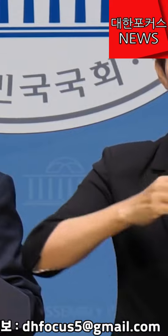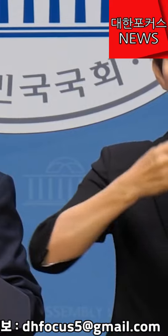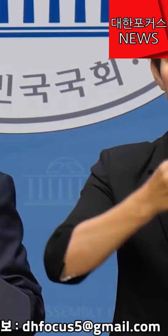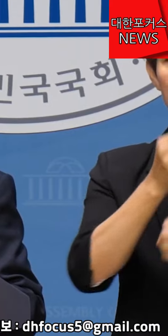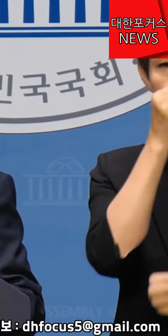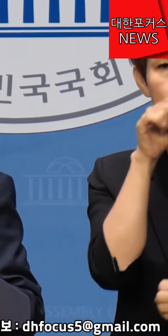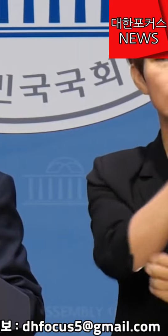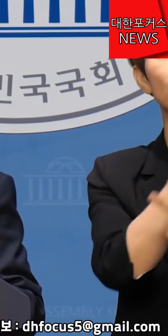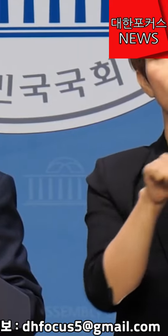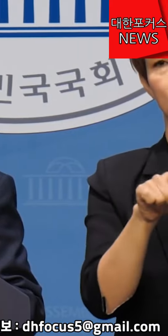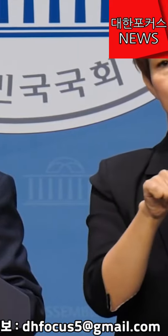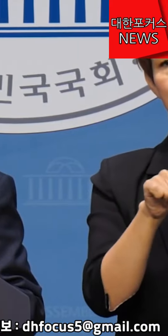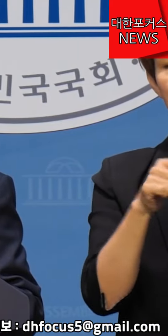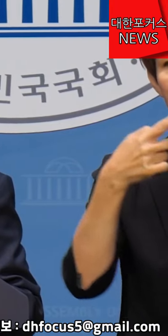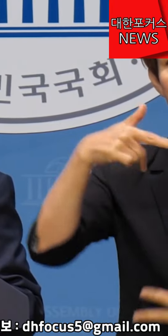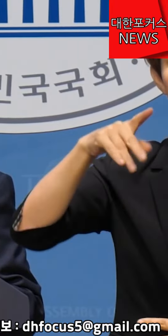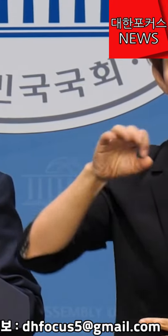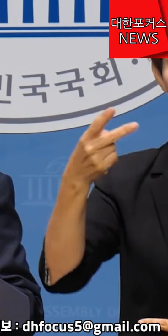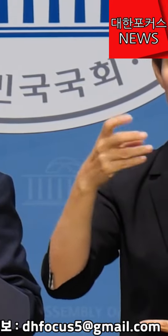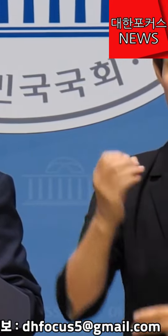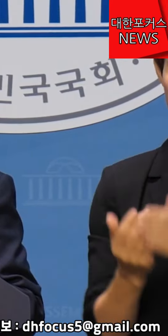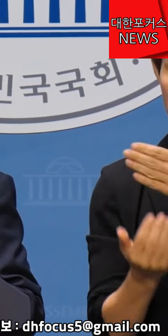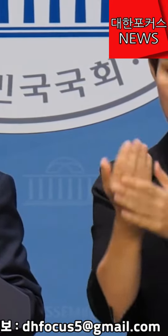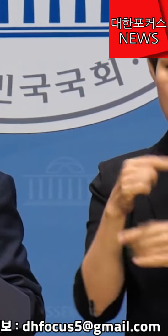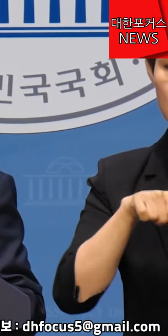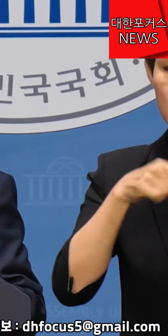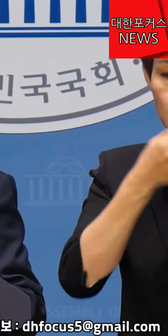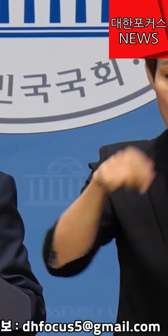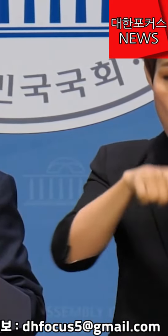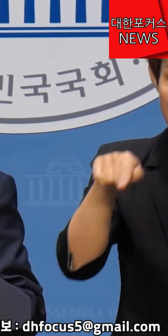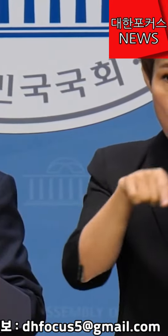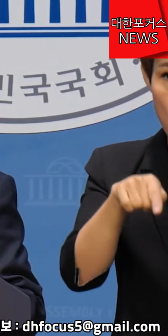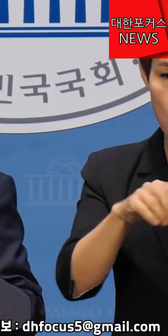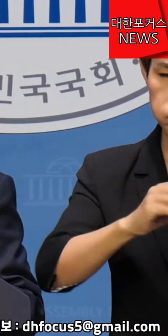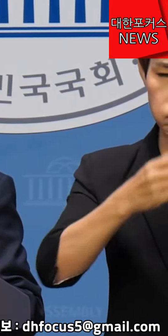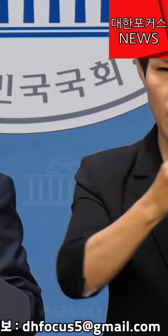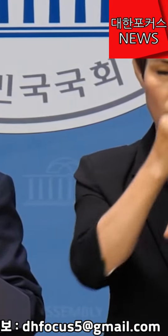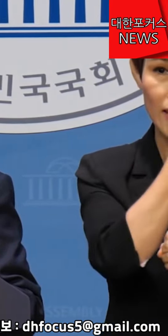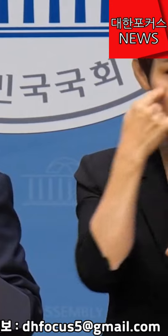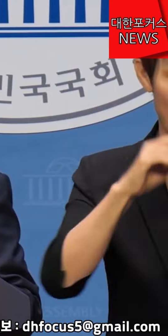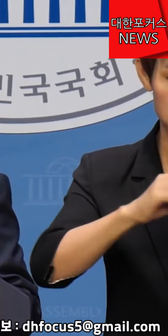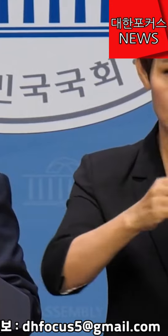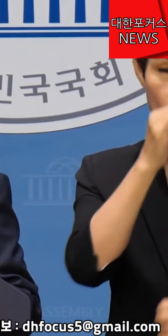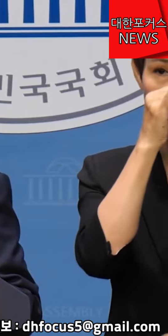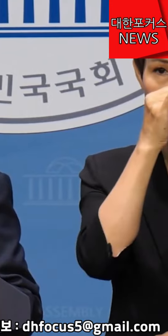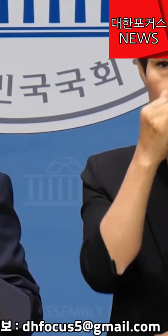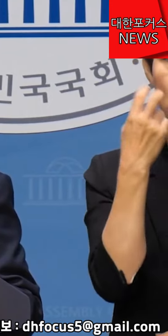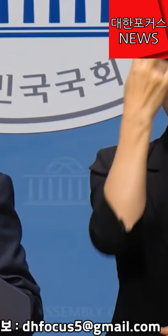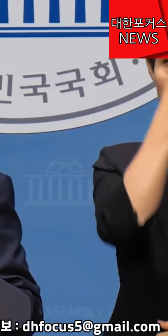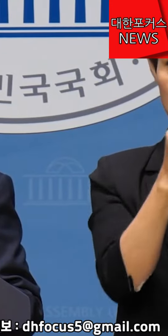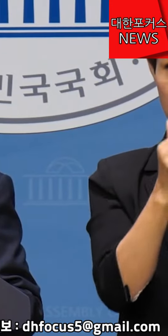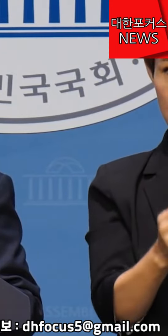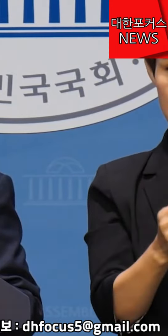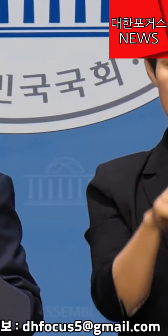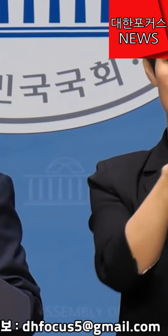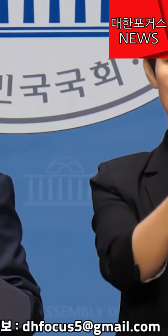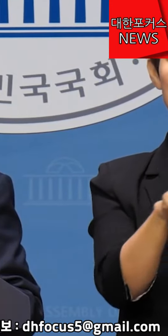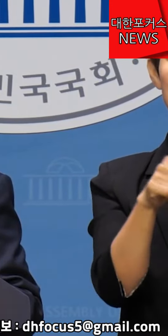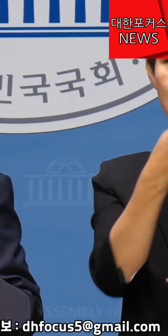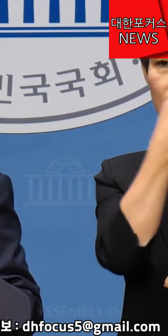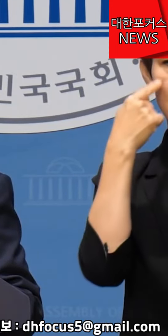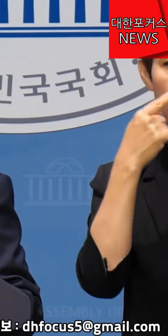조작, 대장동 사건에서 녹취록을 조작한 증거 조작에 이어 검찰이 증거 기록을